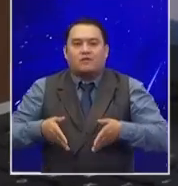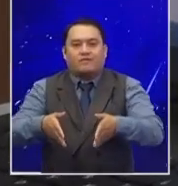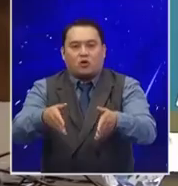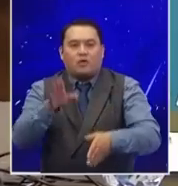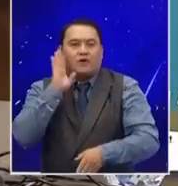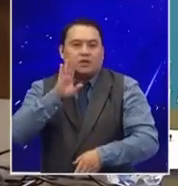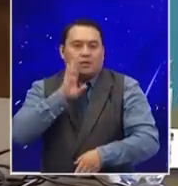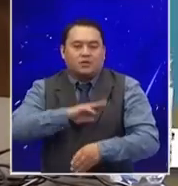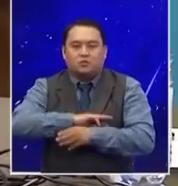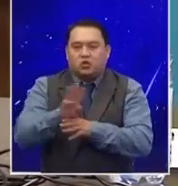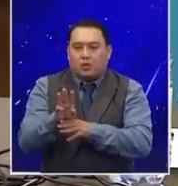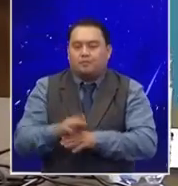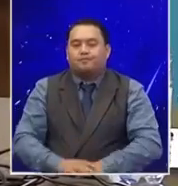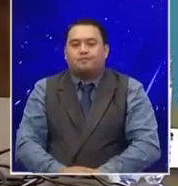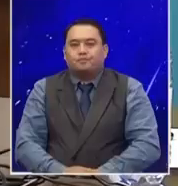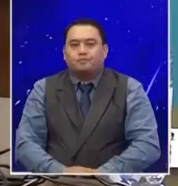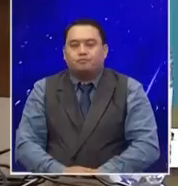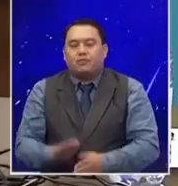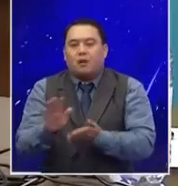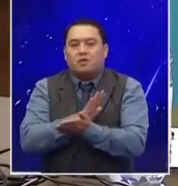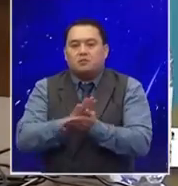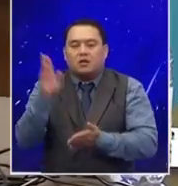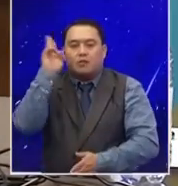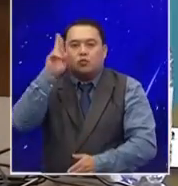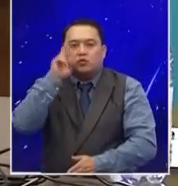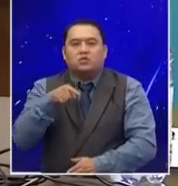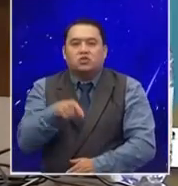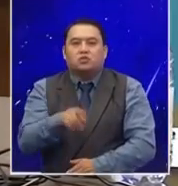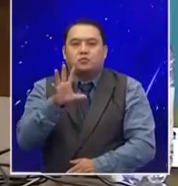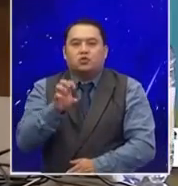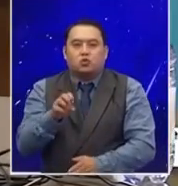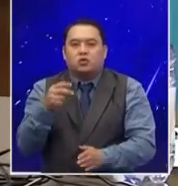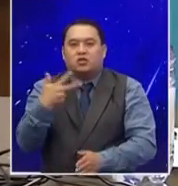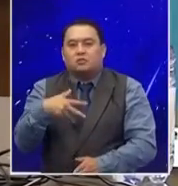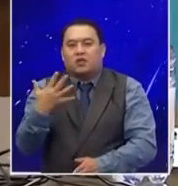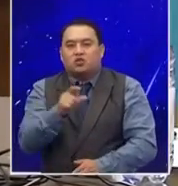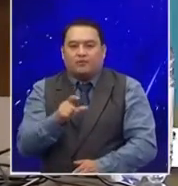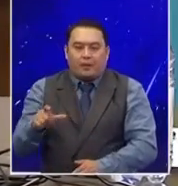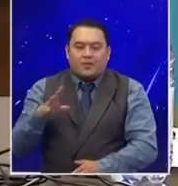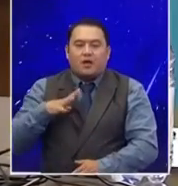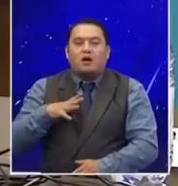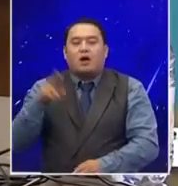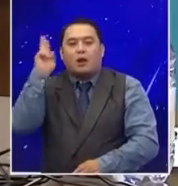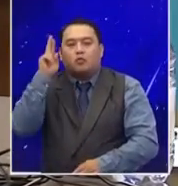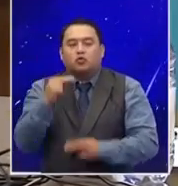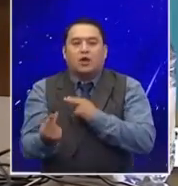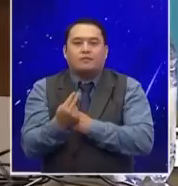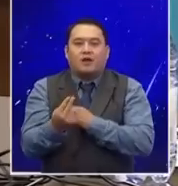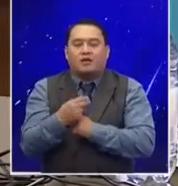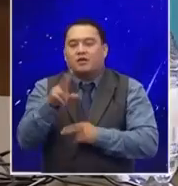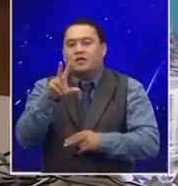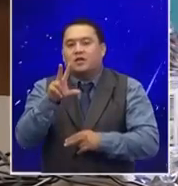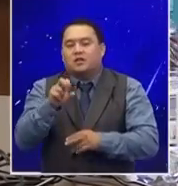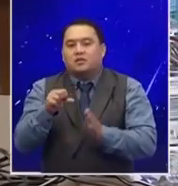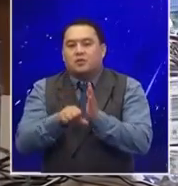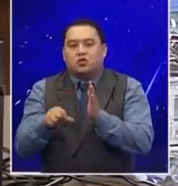водоснабжения. На бесплатное профтехобразование направлено 1535 человек. Краткосрочные курсы прошли